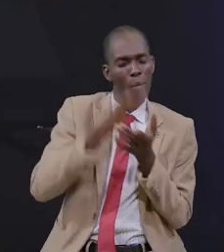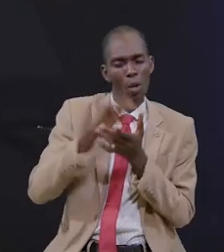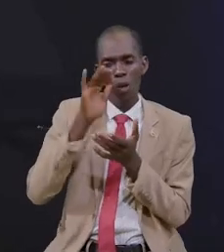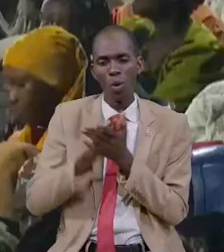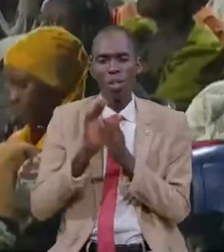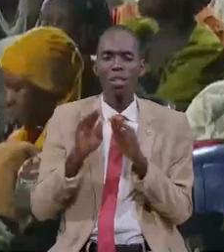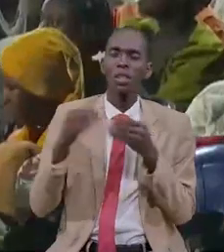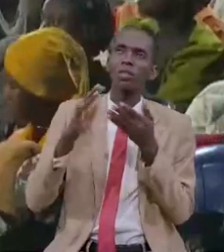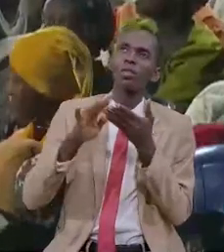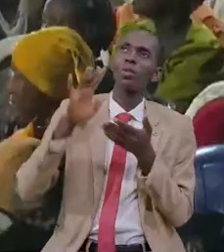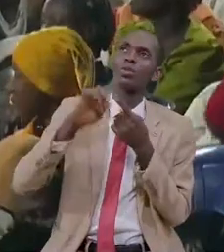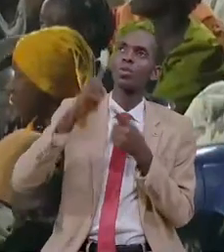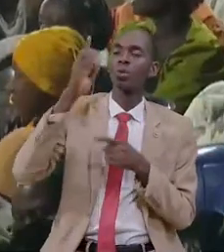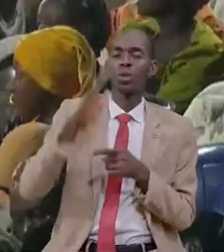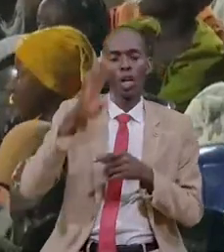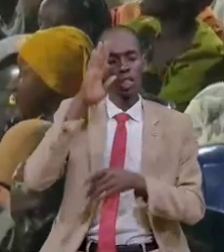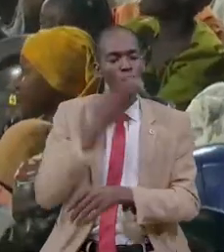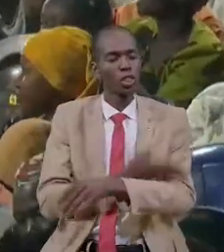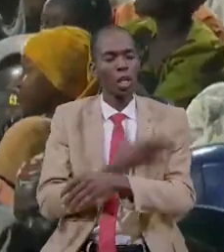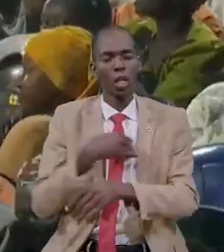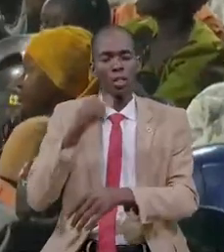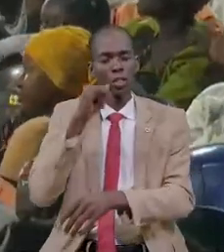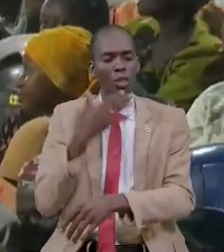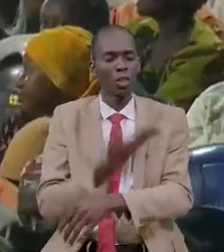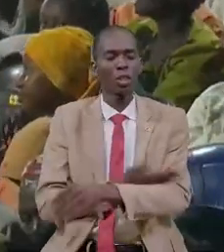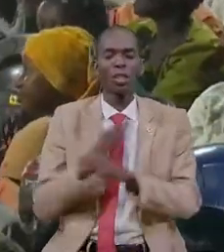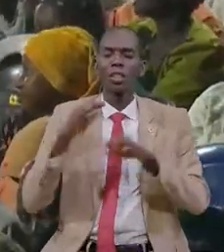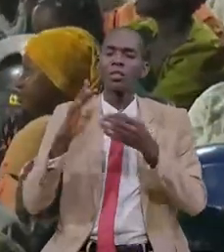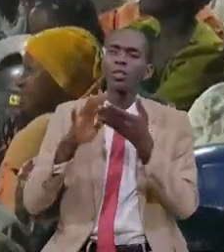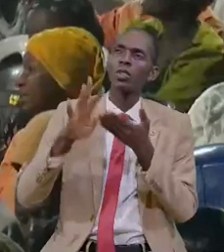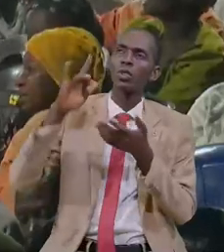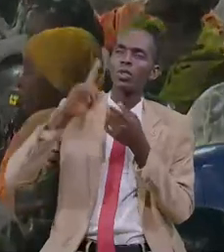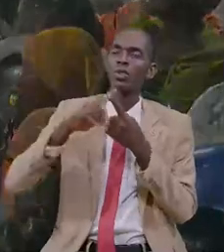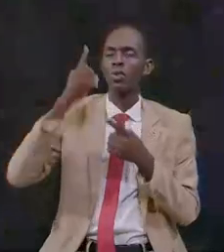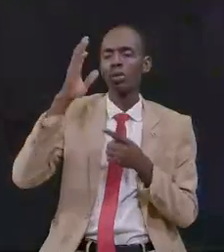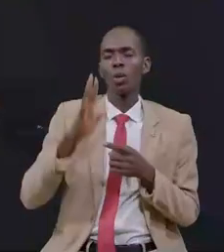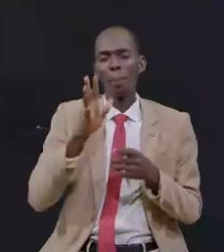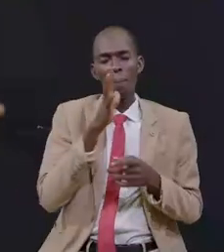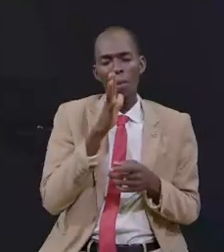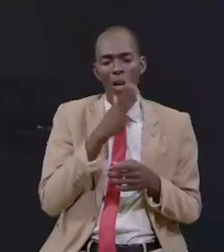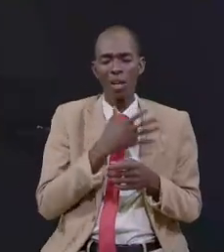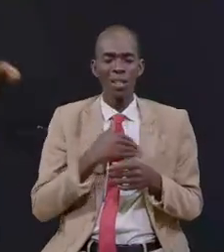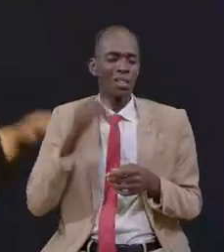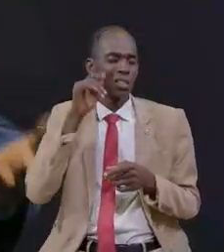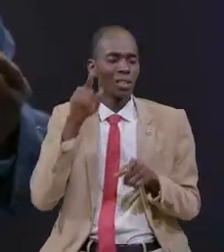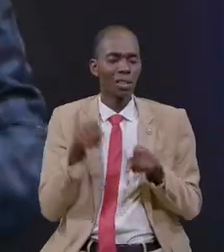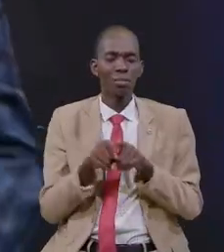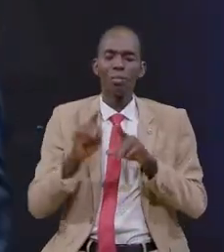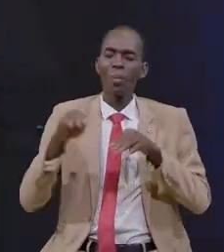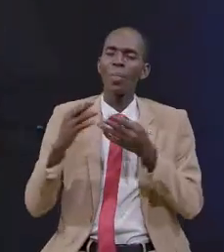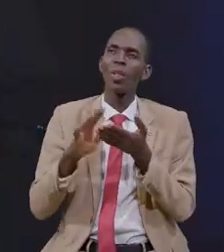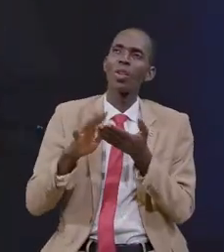donnant gloire à Dieu, fils et filles, donnant gloire à Dieu, mère, frère et soeur, donnant gloire à